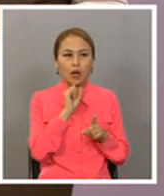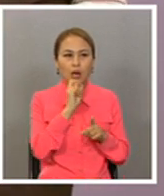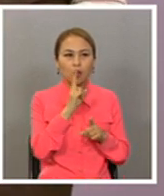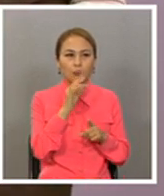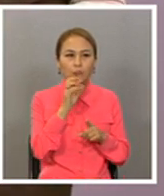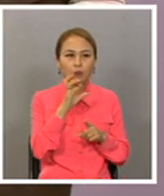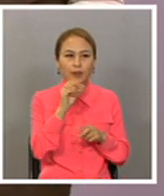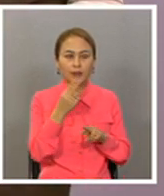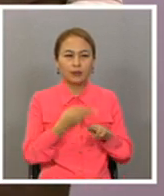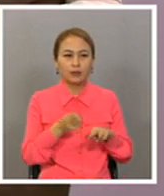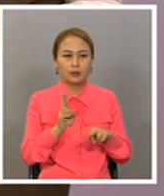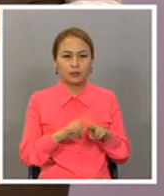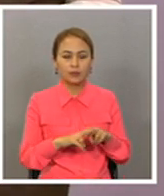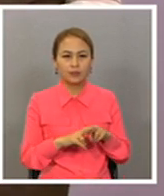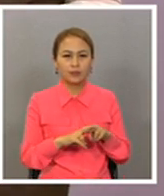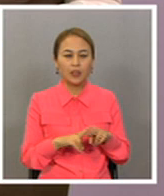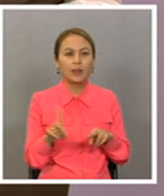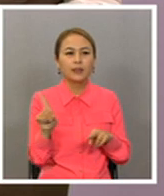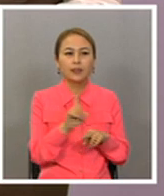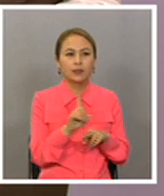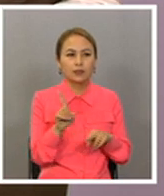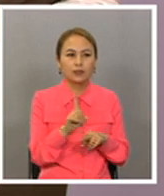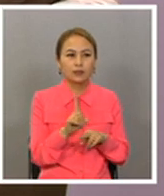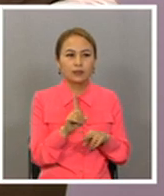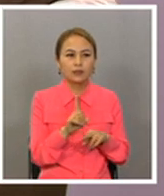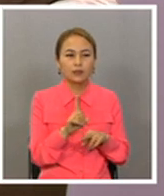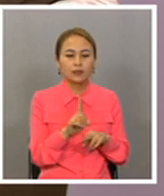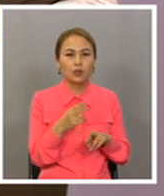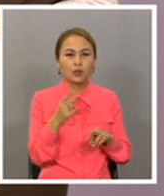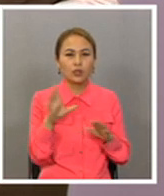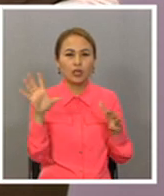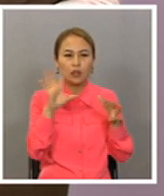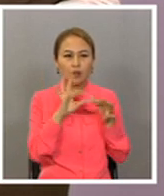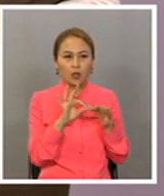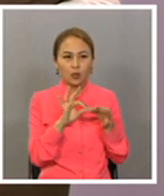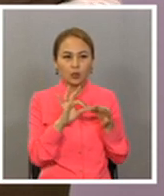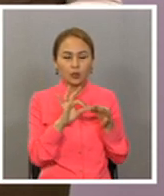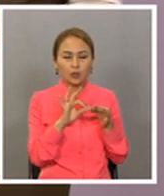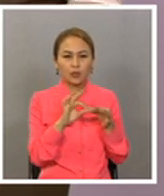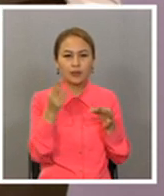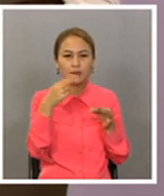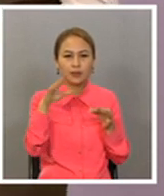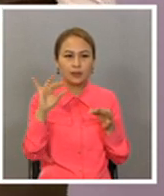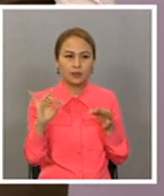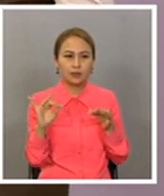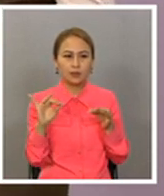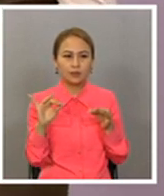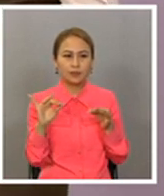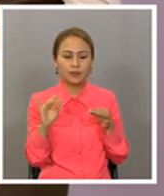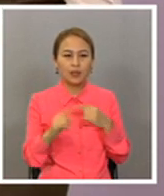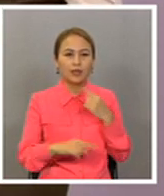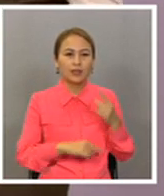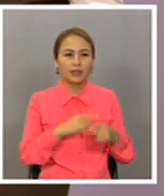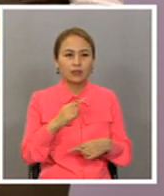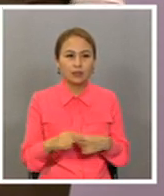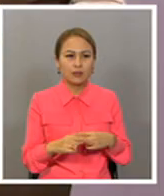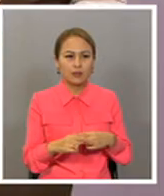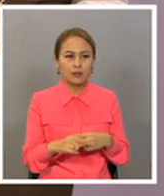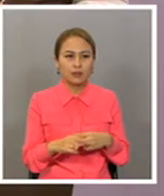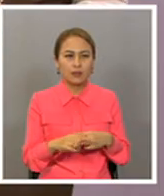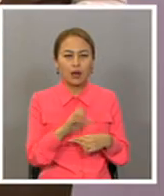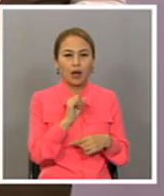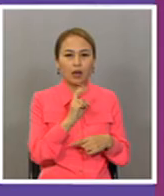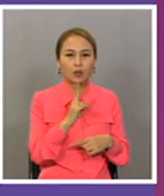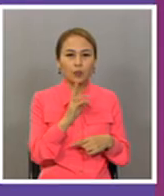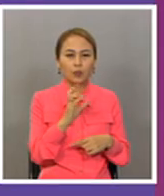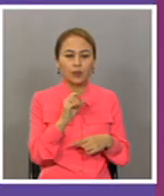akbökenni neni? Al jalğau di eken. Kelesi